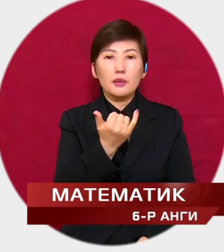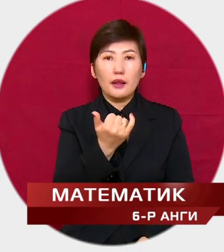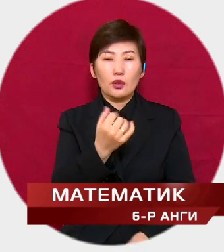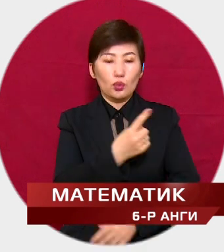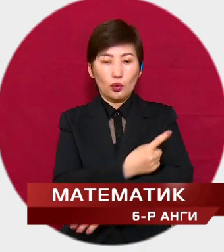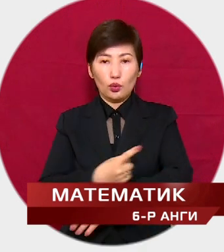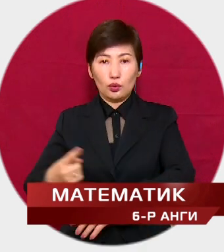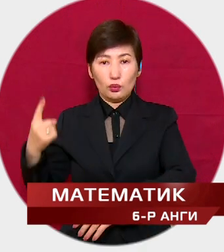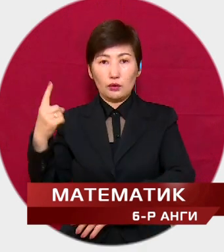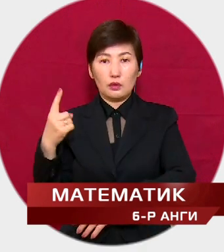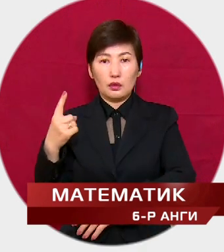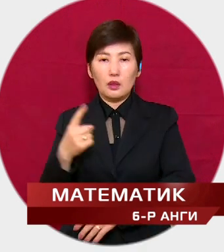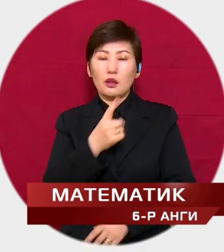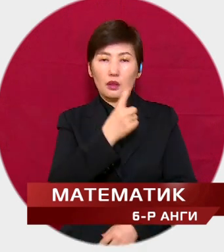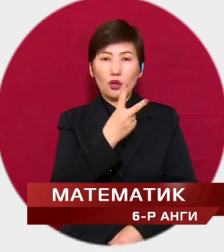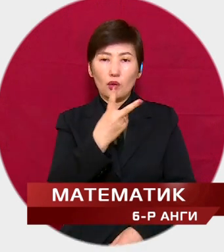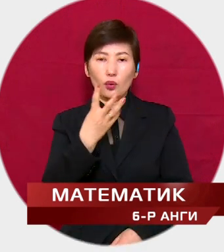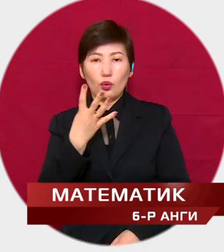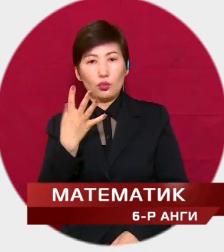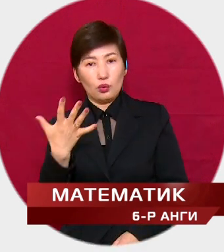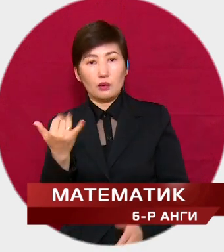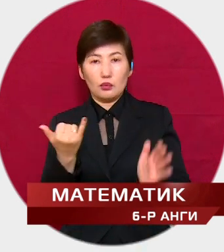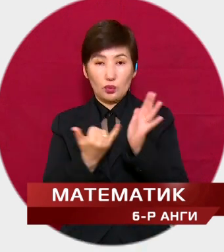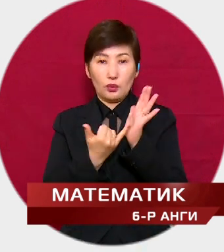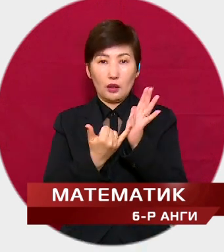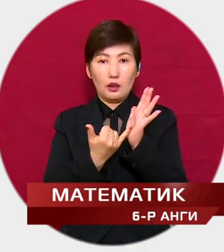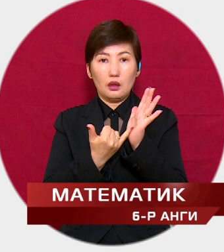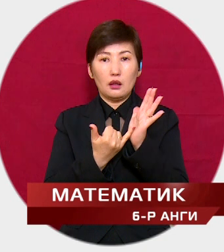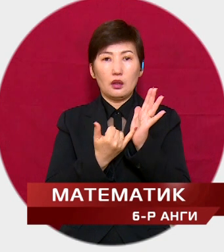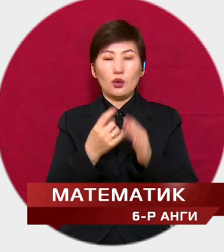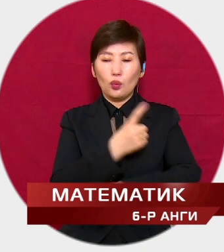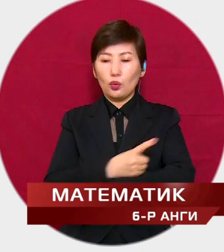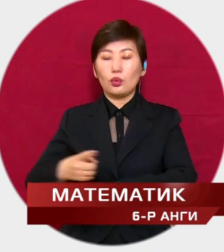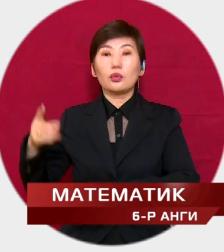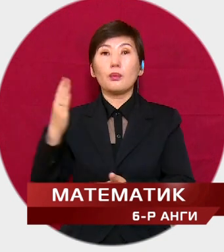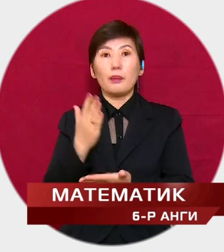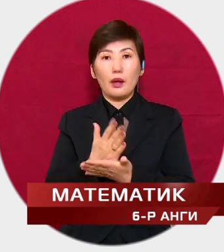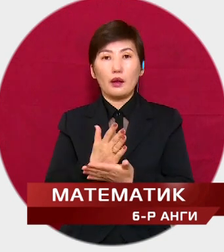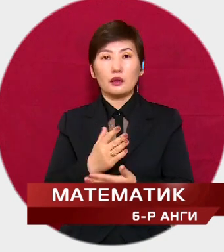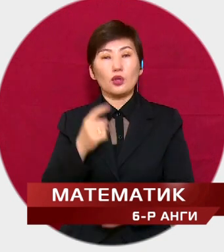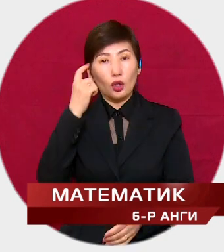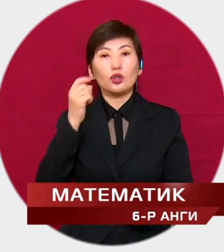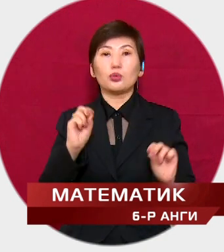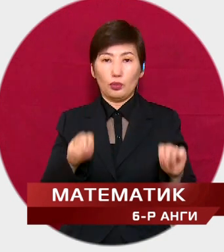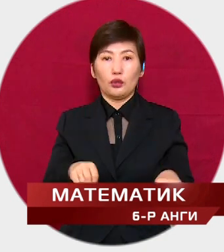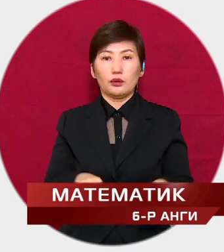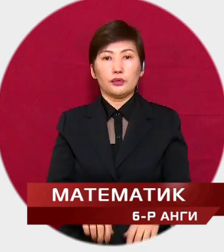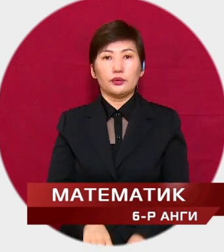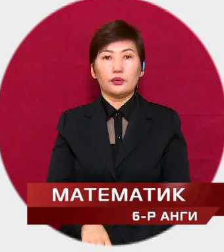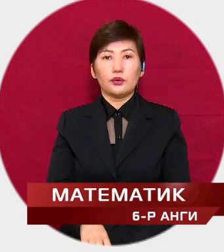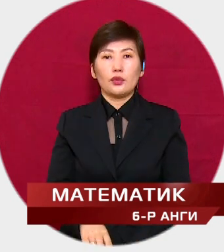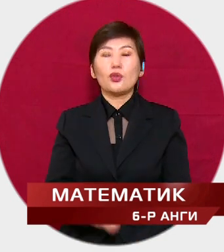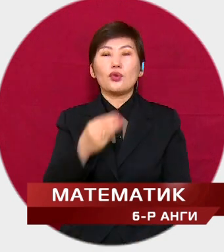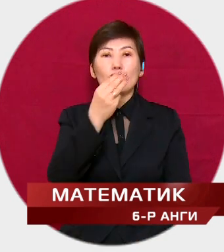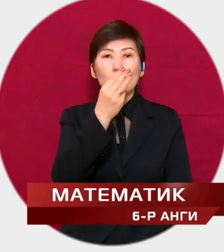дүн нь 1, 2, 3, 4, 5, 6 гэсэн юм үр дүн гарна гэж ойлгож болж байна. За тэгвэл шооны нэг